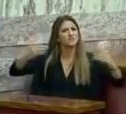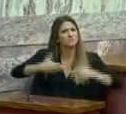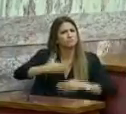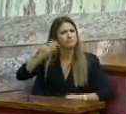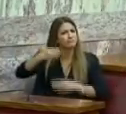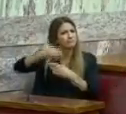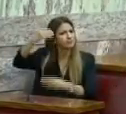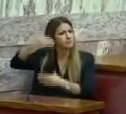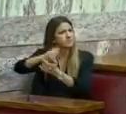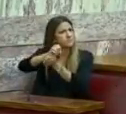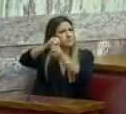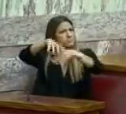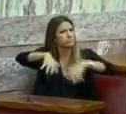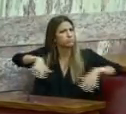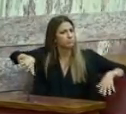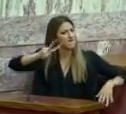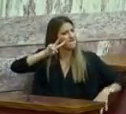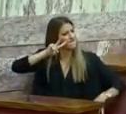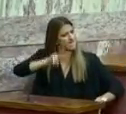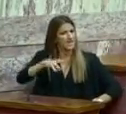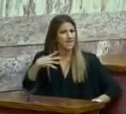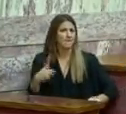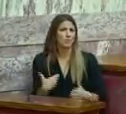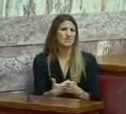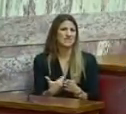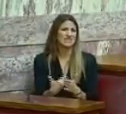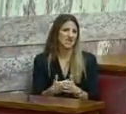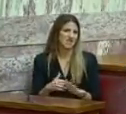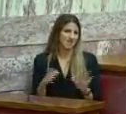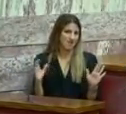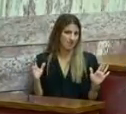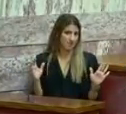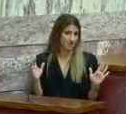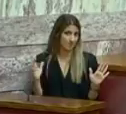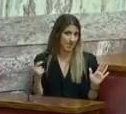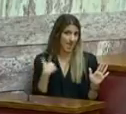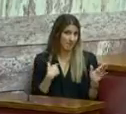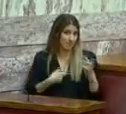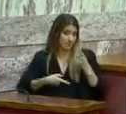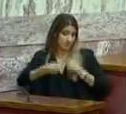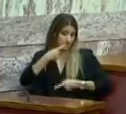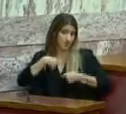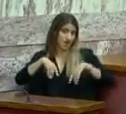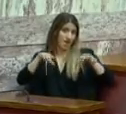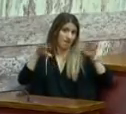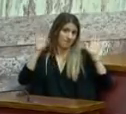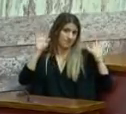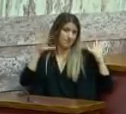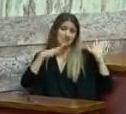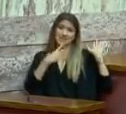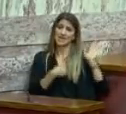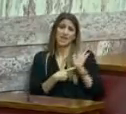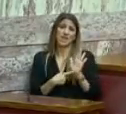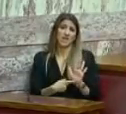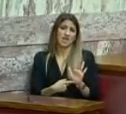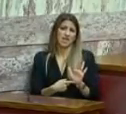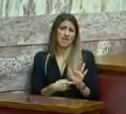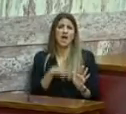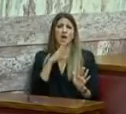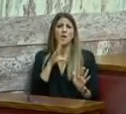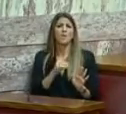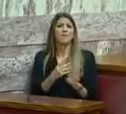Πολλές ενδείξεις προκύπτουν. Το ότι δεν τις επικαλούμαστε, κύριε Βορύδη, και όχι μόνο για τον κύριο